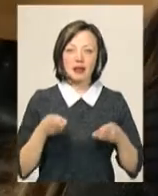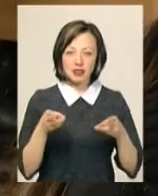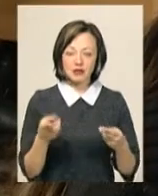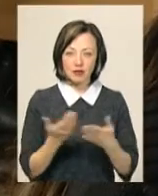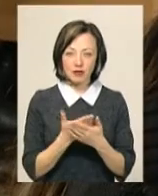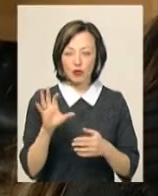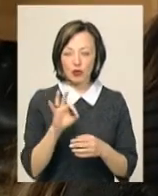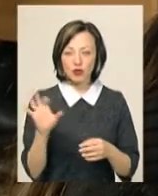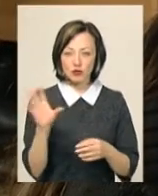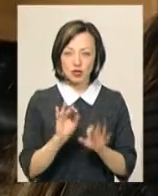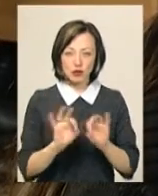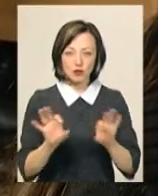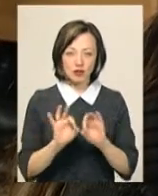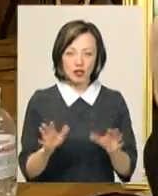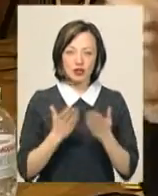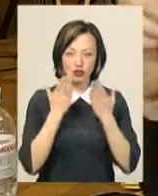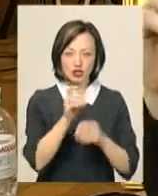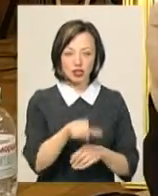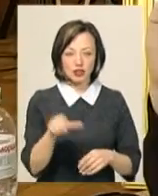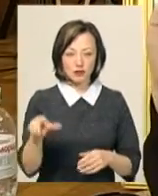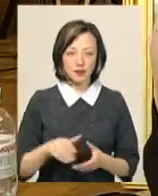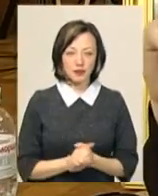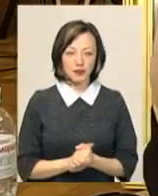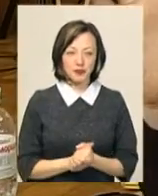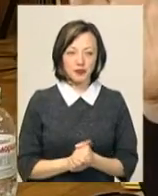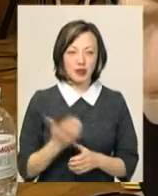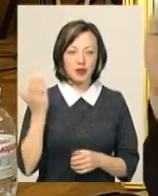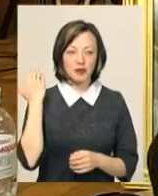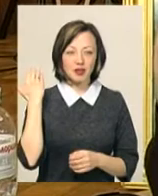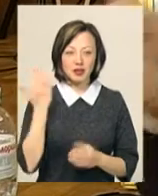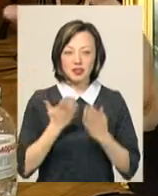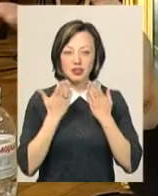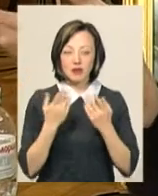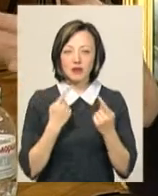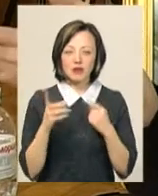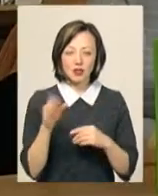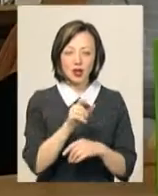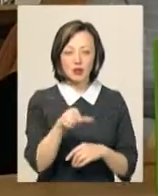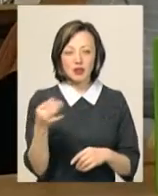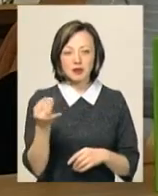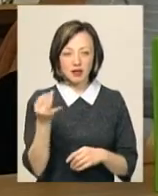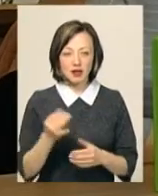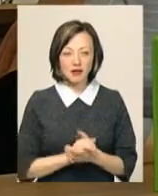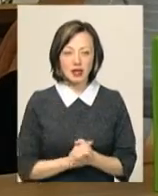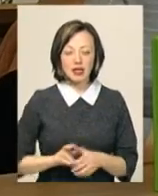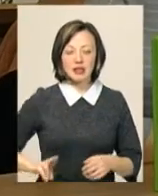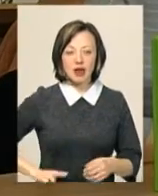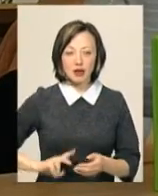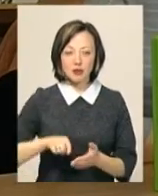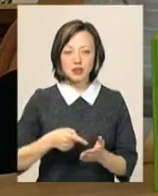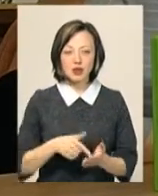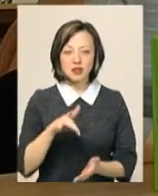про все це він сьогодні розповідає читачам. Попереднім читачам поговорили про все. Людям дійсно цікаве. Директорка Хмельницької